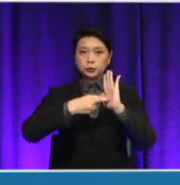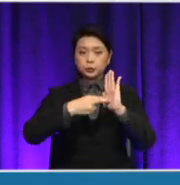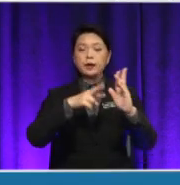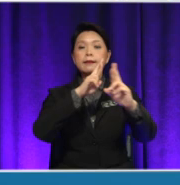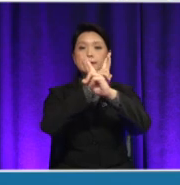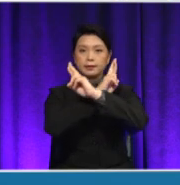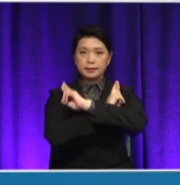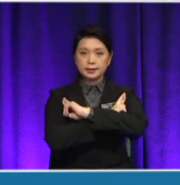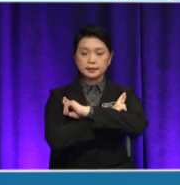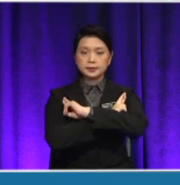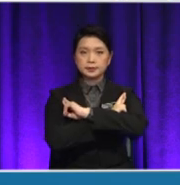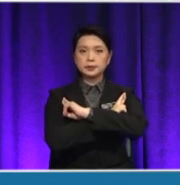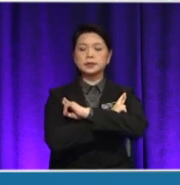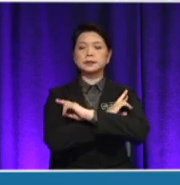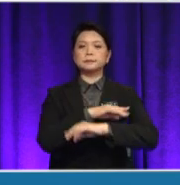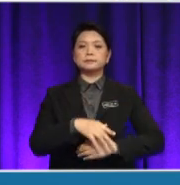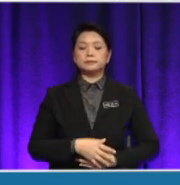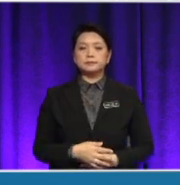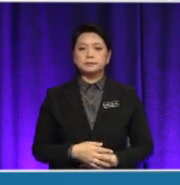dia macam mana ni kan. Dia duduk tenang-tenang diri.